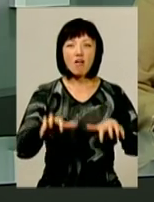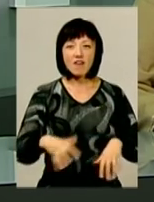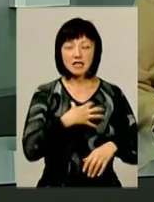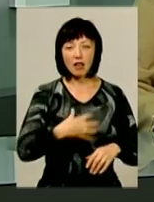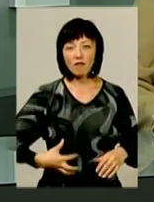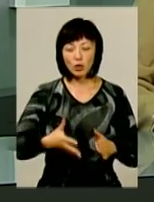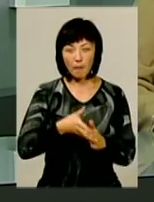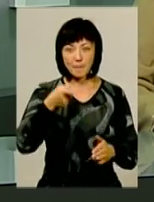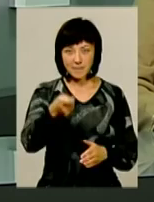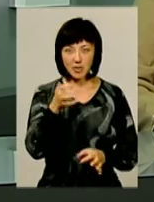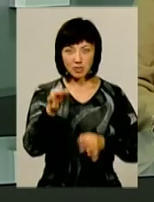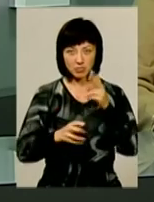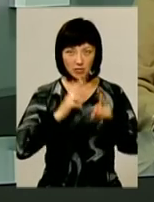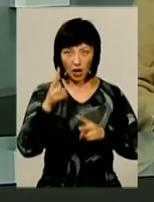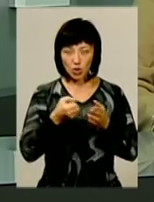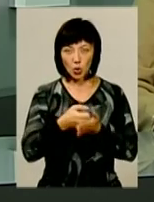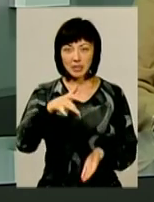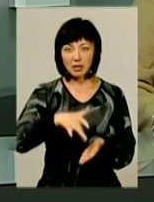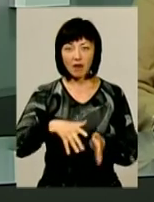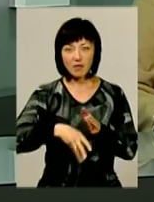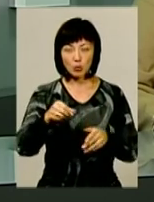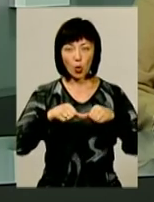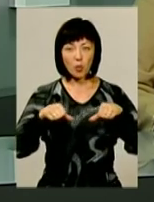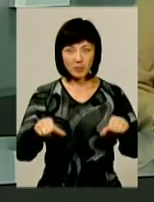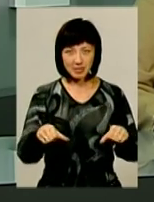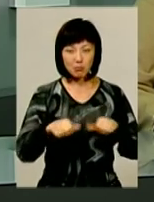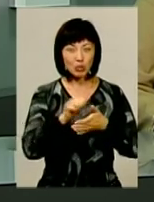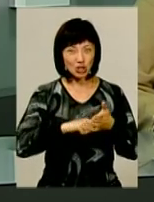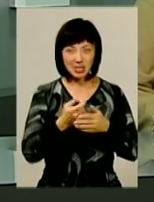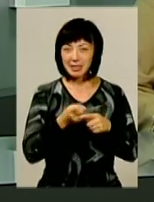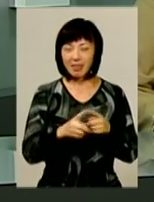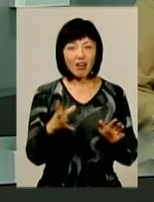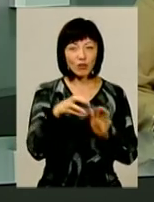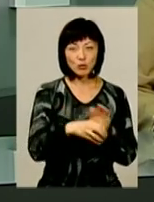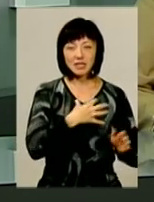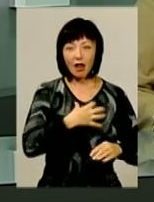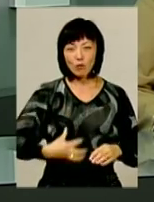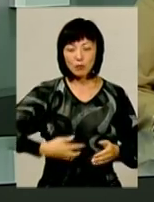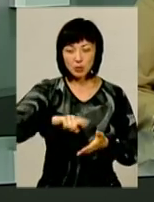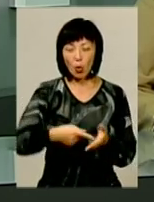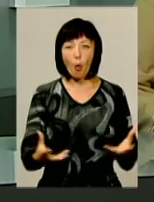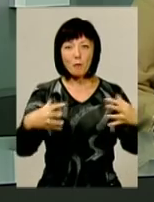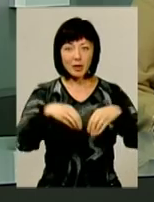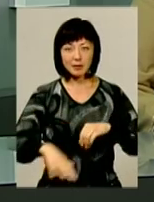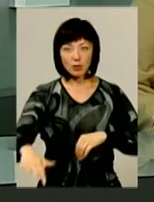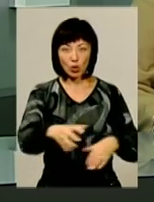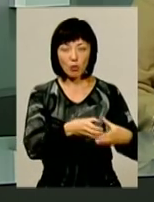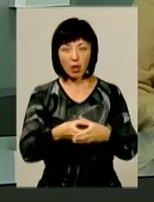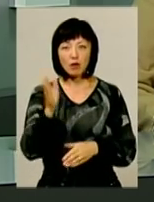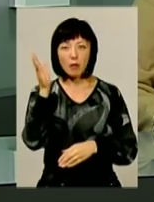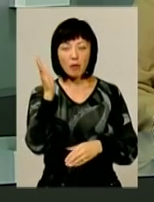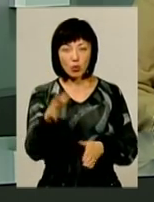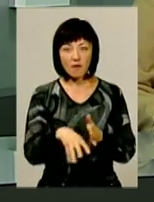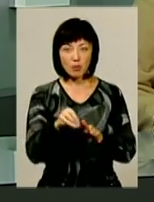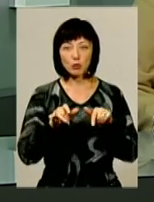виборчої комісії. Причина такого радикального рішення – не включення Славутської міської об'єднаної територіальної громади до майбутнього